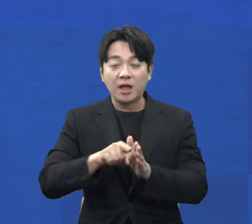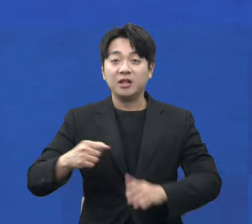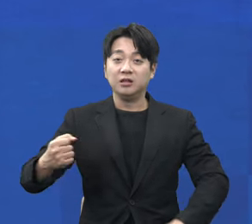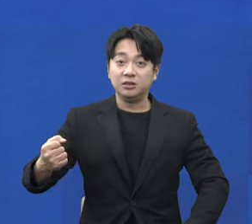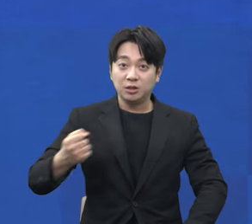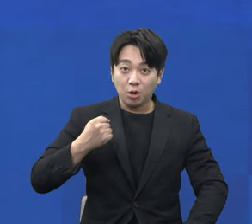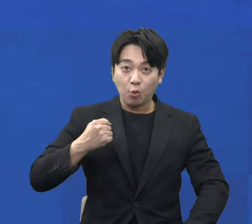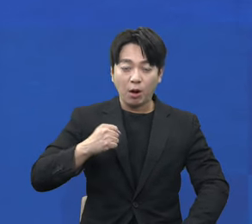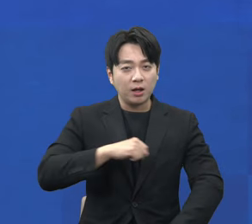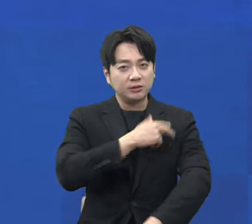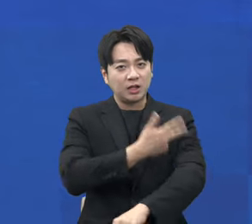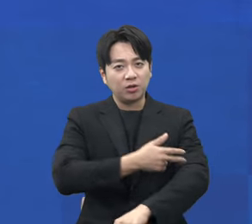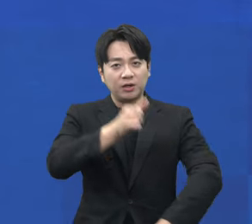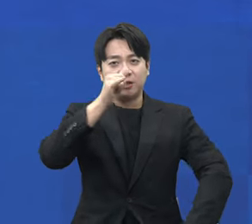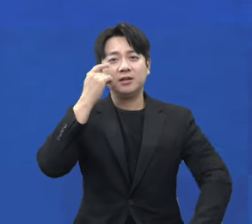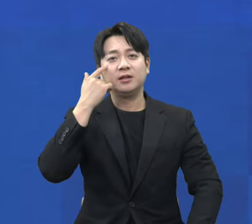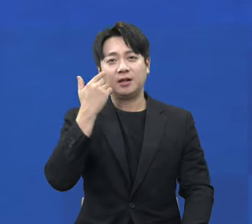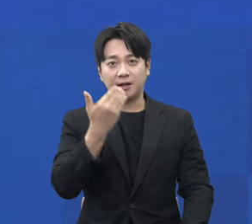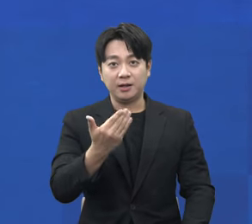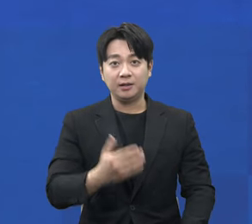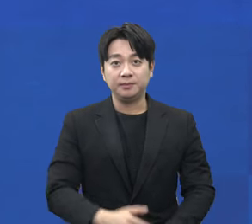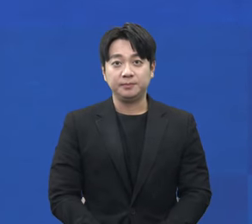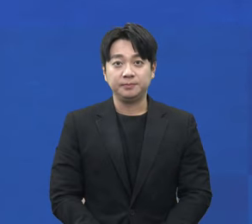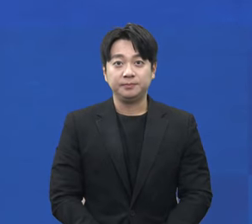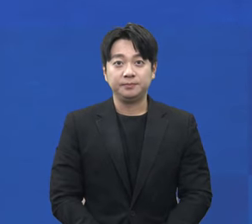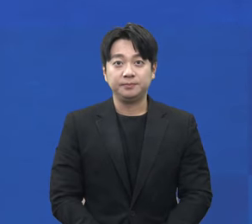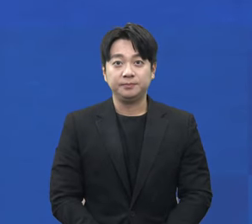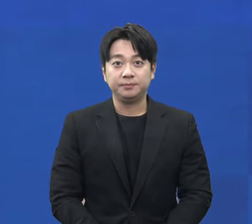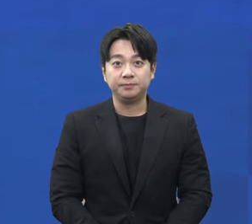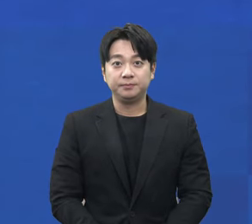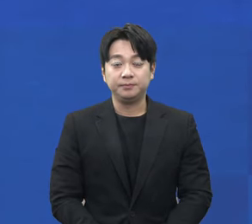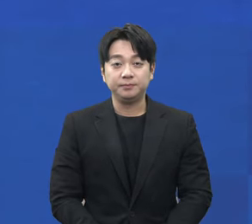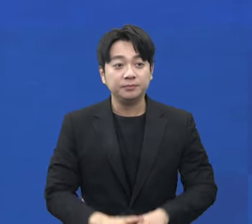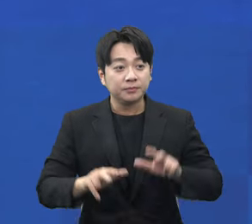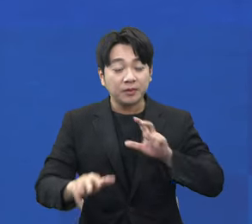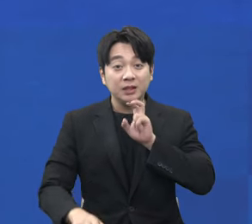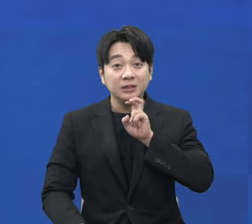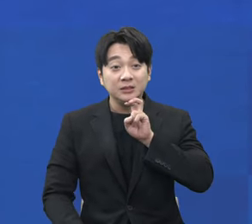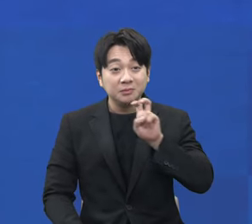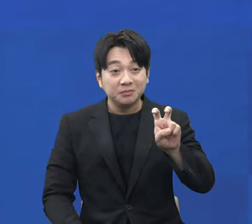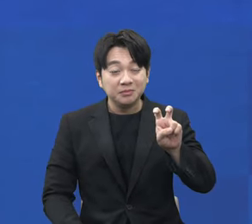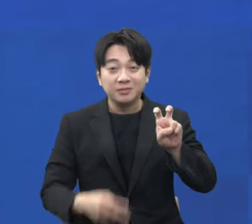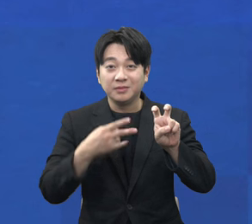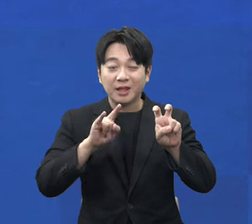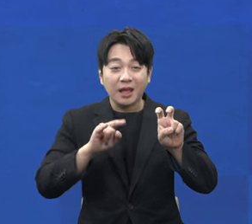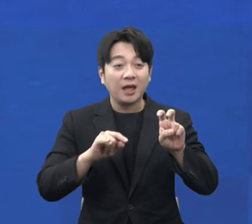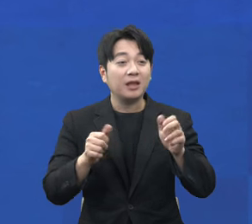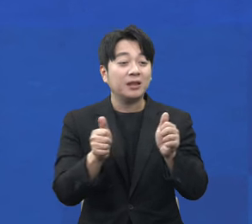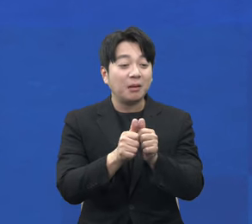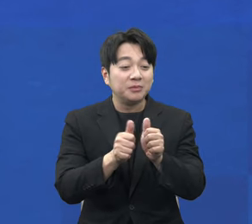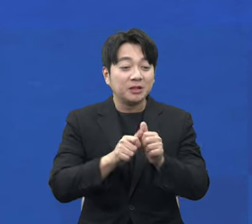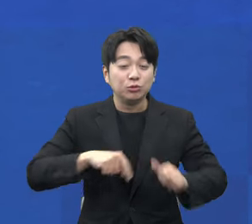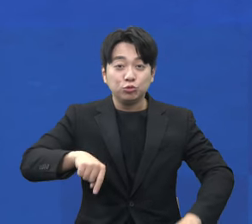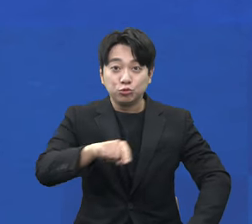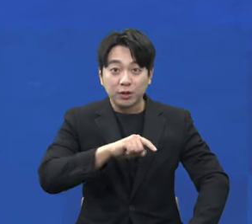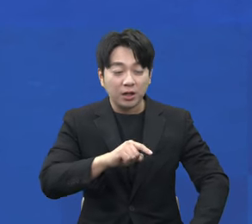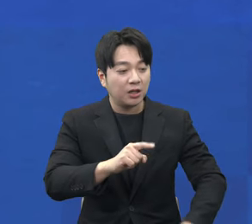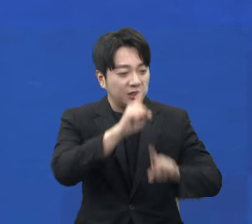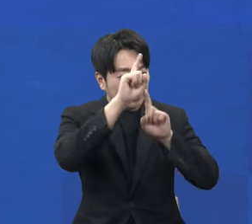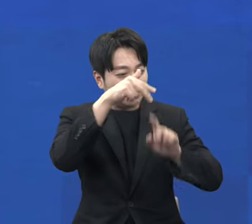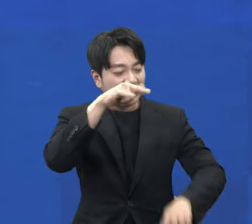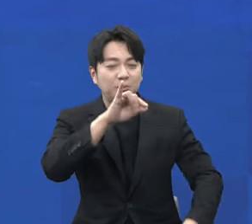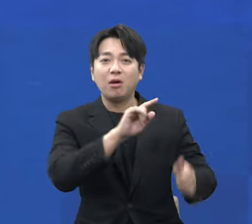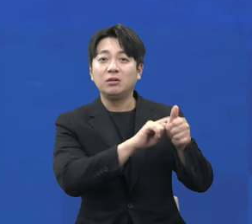갖추고 있는가 20대 남성의 이재명 대선 후보 지지율 36.3%